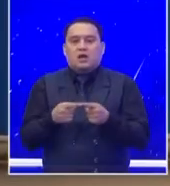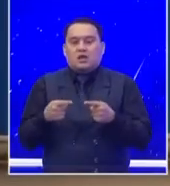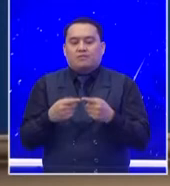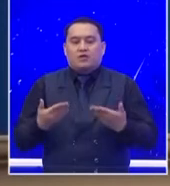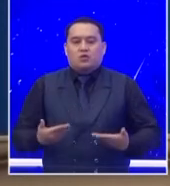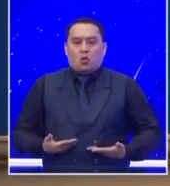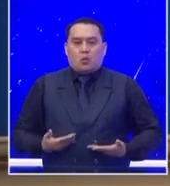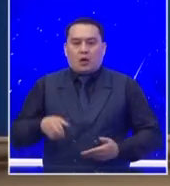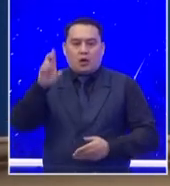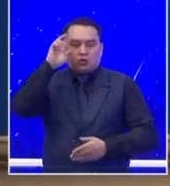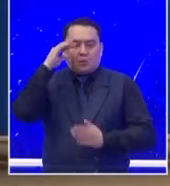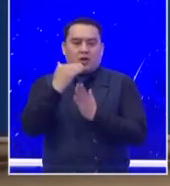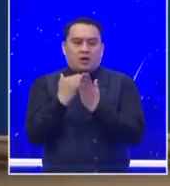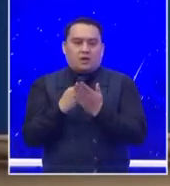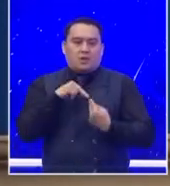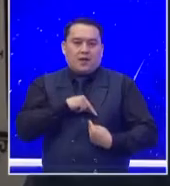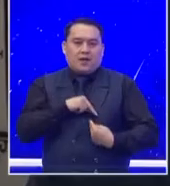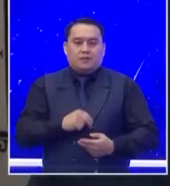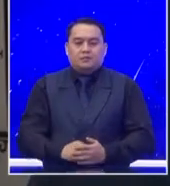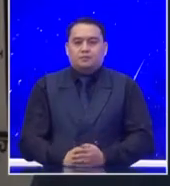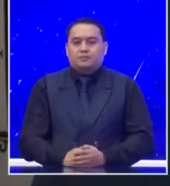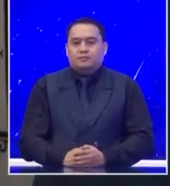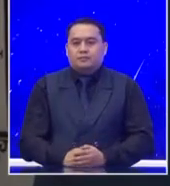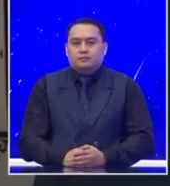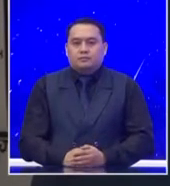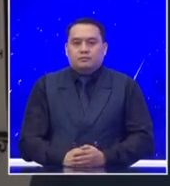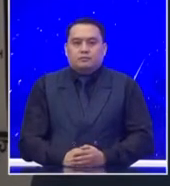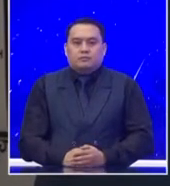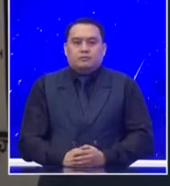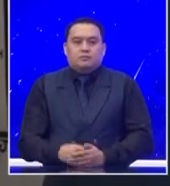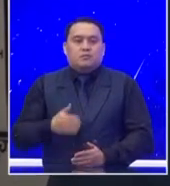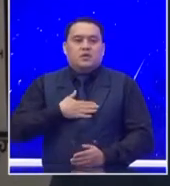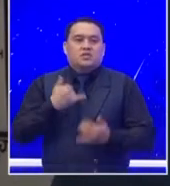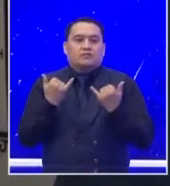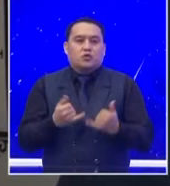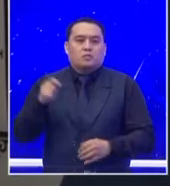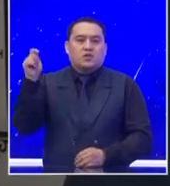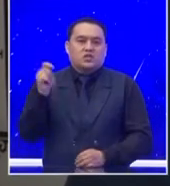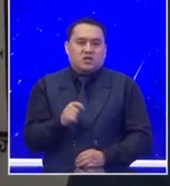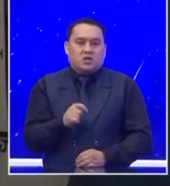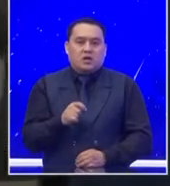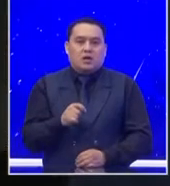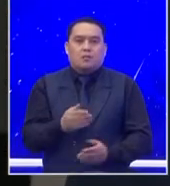в рамках государственной программы «Енбек». Сегодня приехали сюда на ярмарку вакансий для того, чтобы